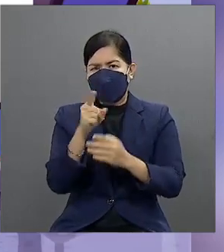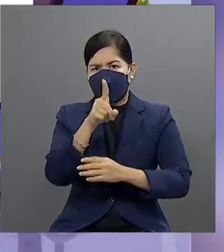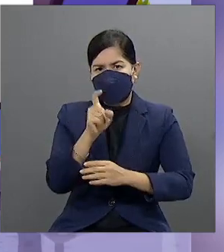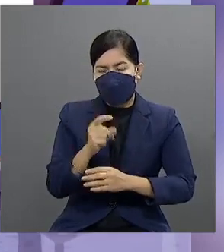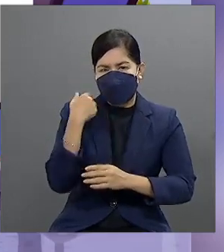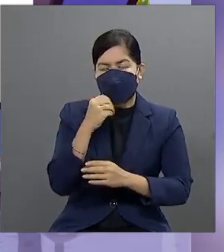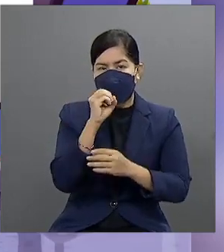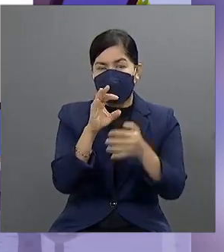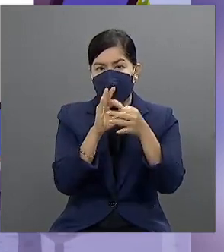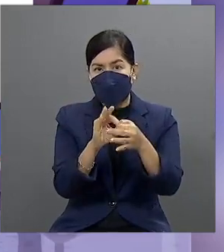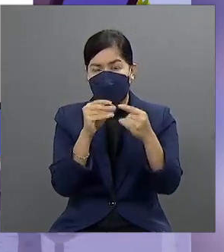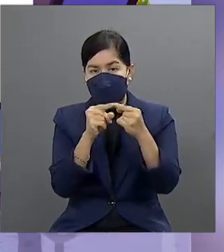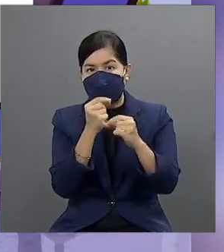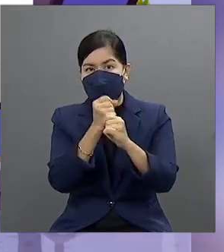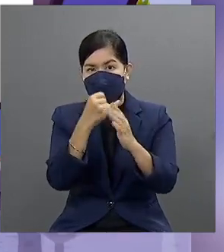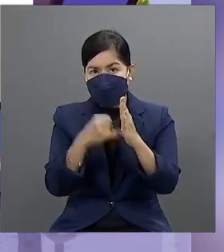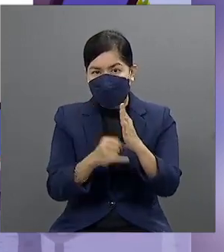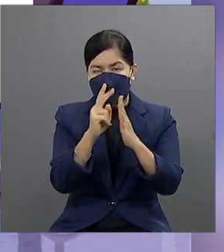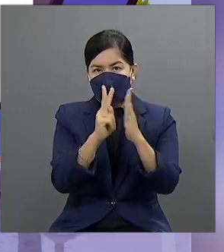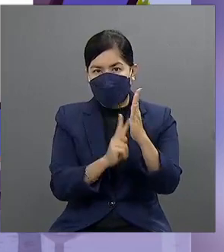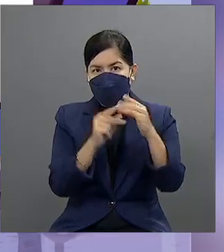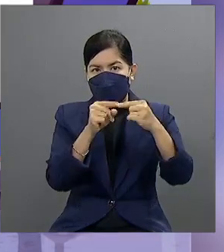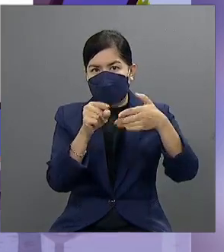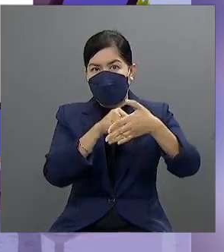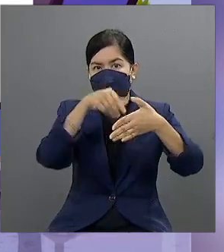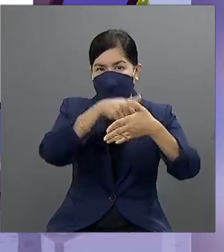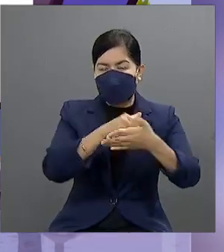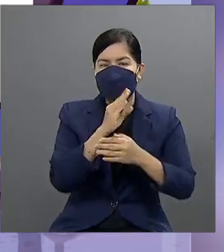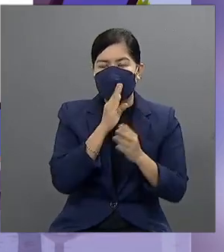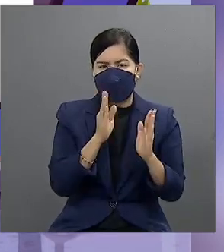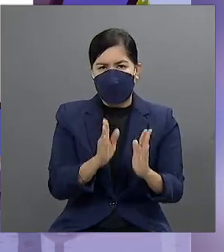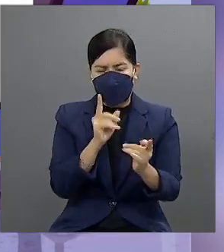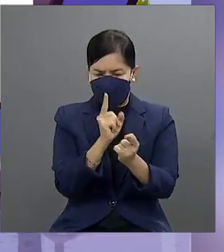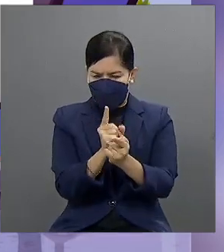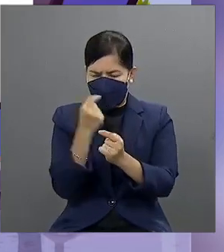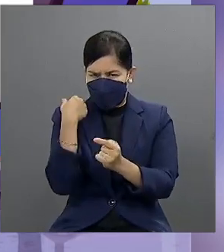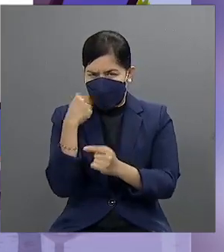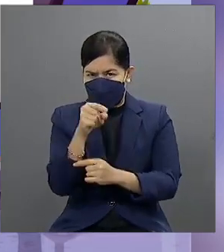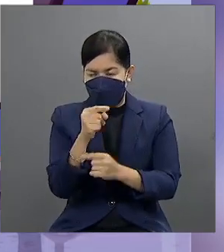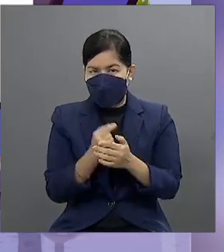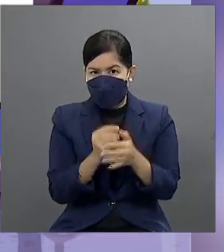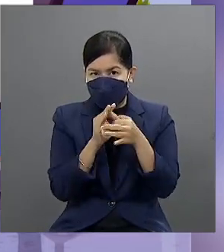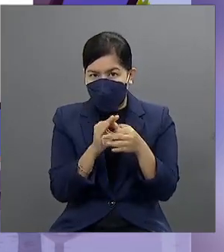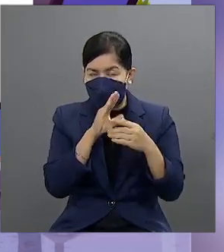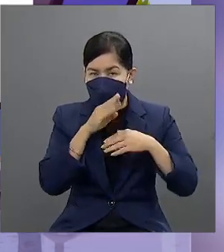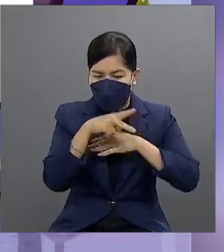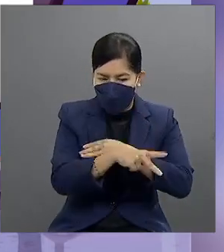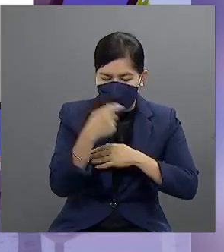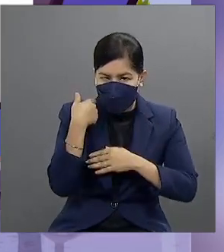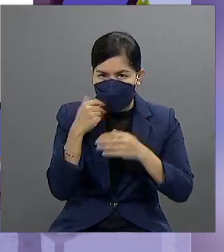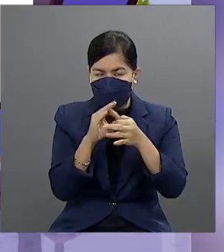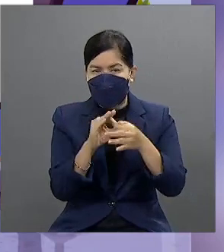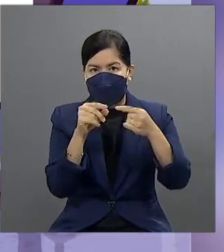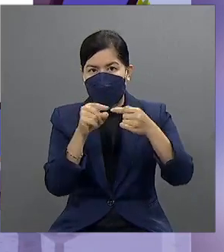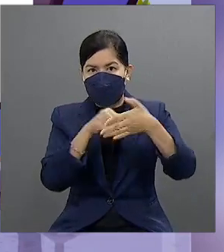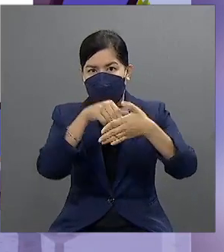ามที่ว่าหากมีผู้พบเห็นการทุจริตหรือการกระทำผิดกฎหมายการเลือกตั้งอบต.ในครั้งนี้นั้นสามารถแจ้งเบาะแ